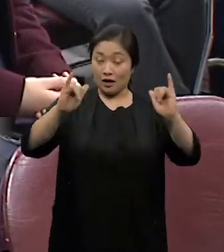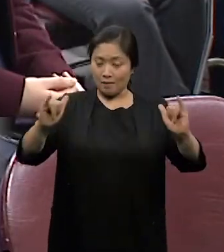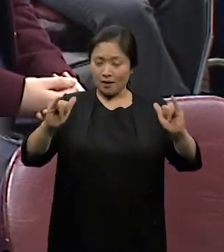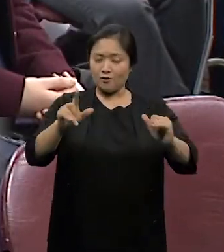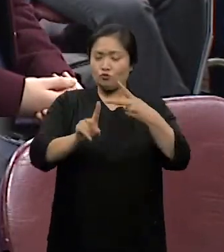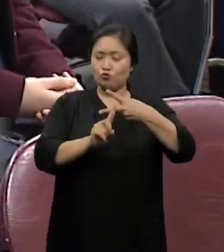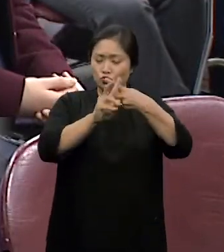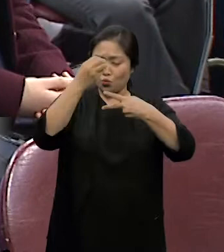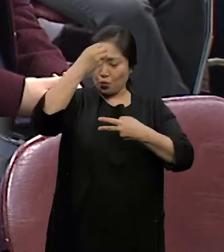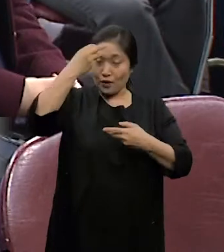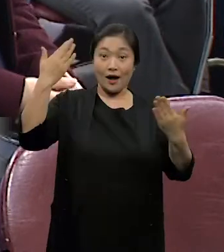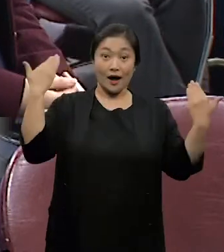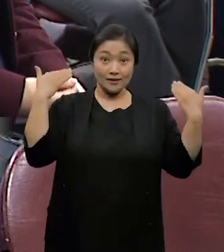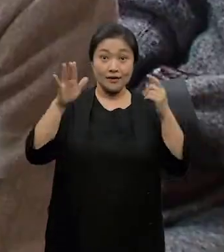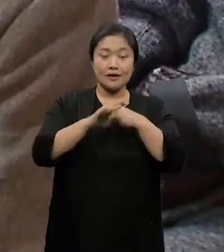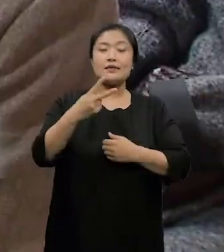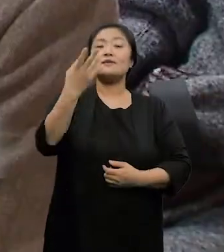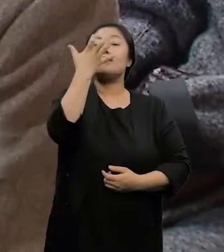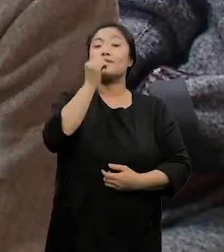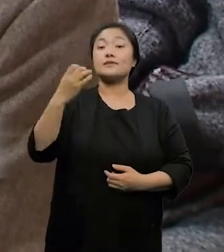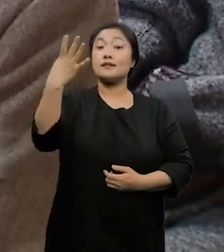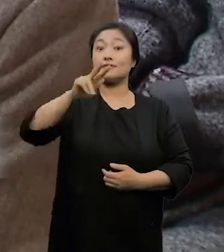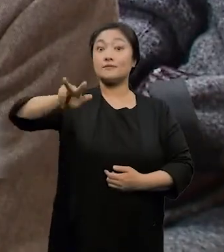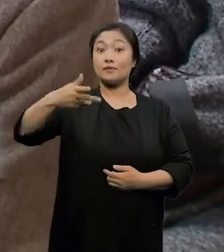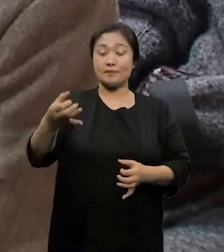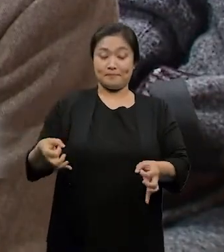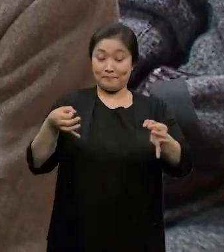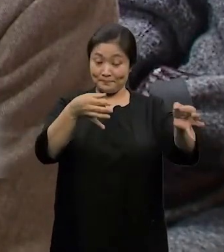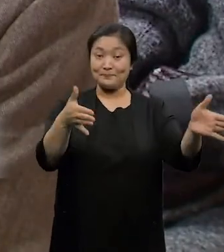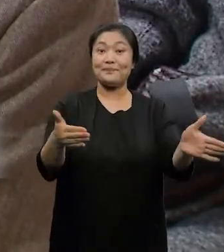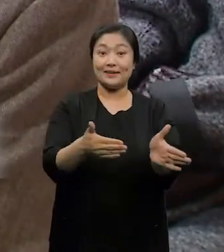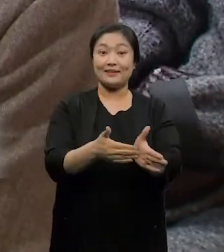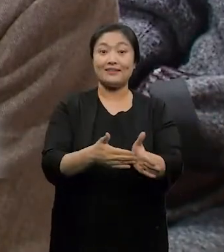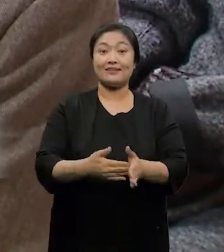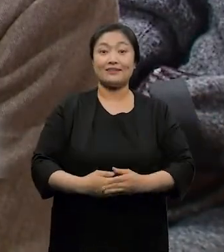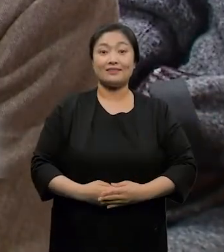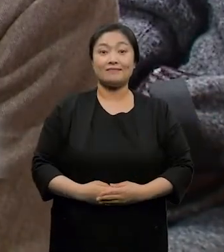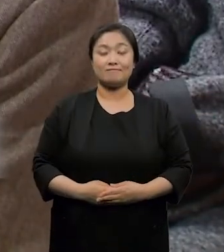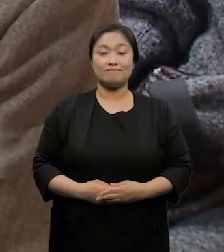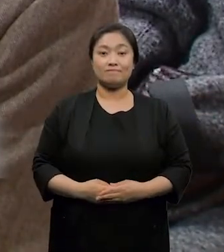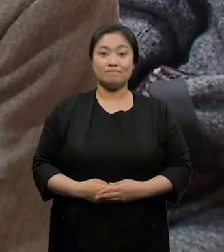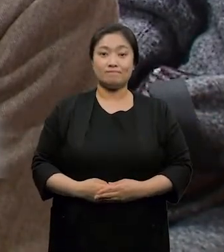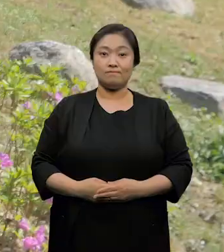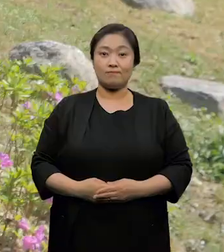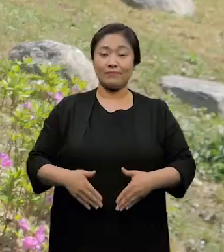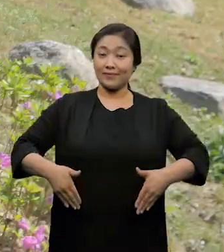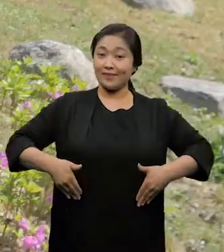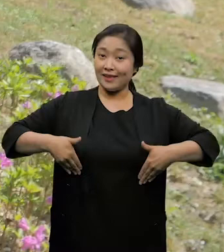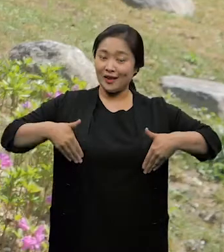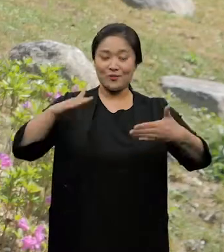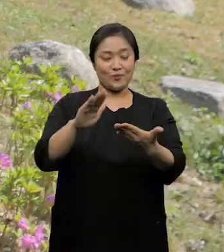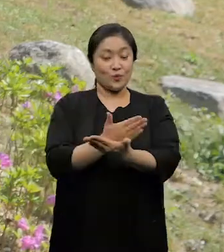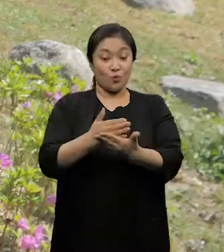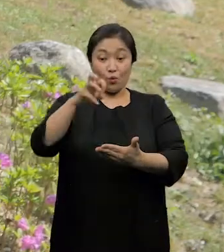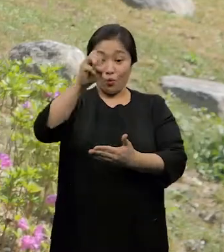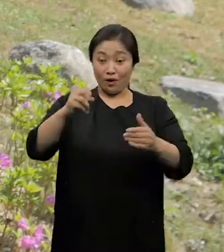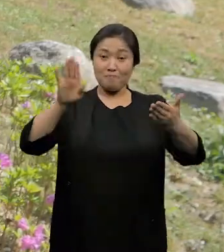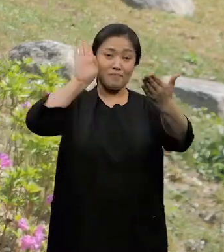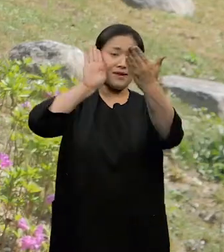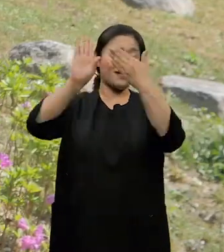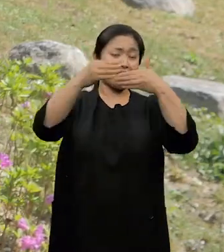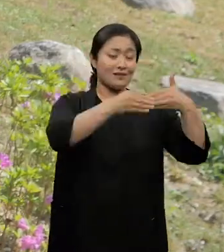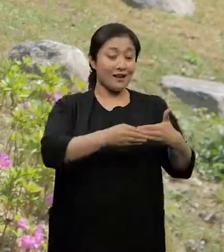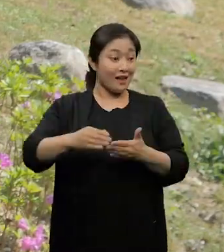대학생들에게 장학금 2억 4천 700만원을 지급했습니다 따뜻한 나눔이 광주의